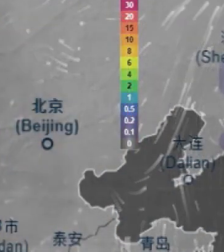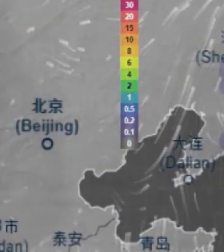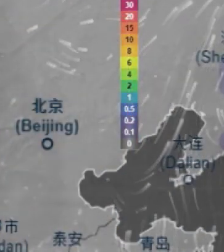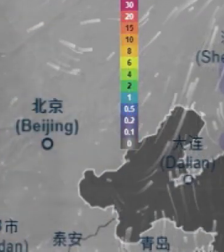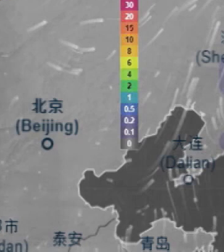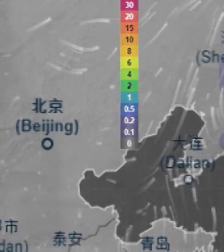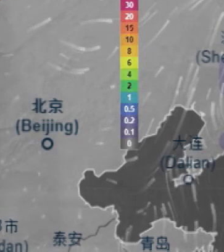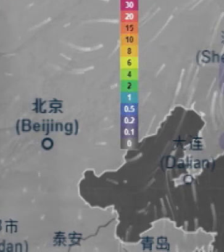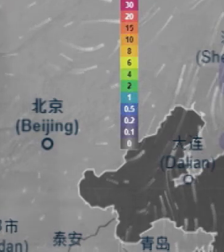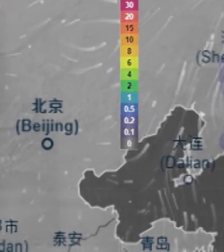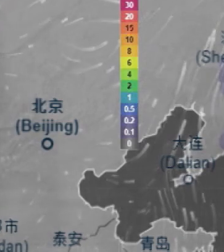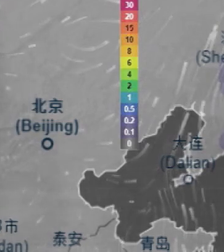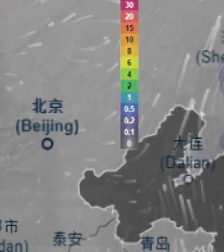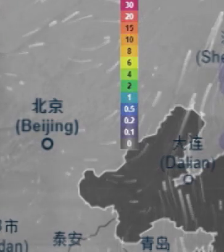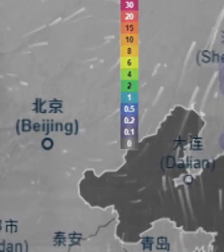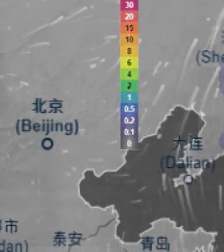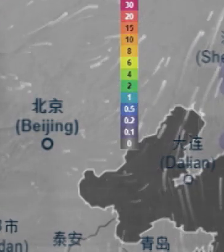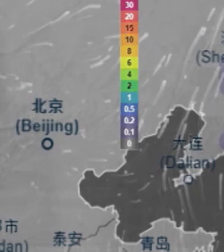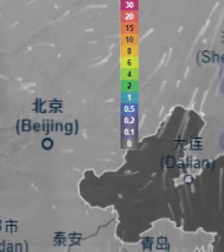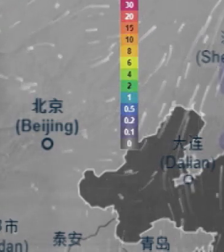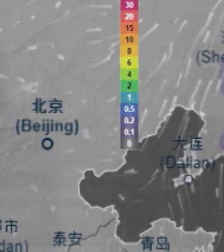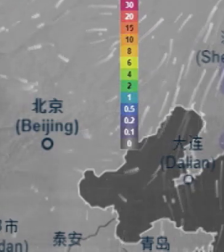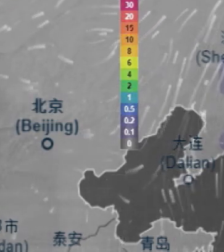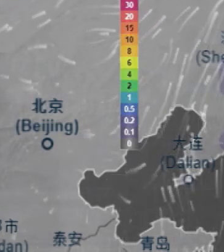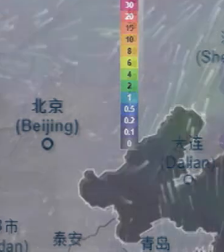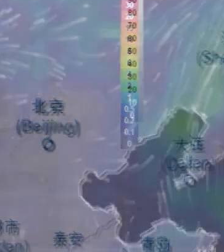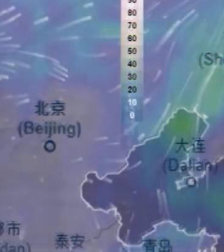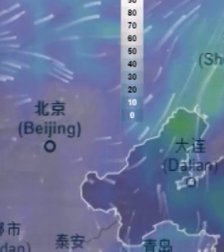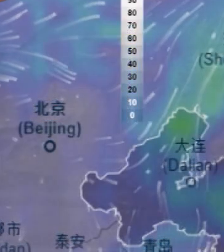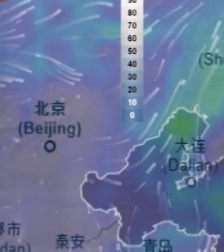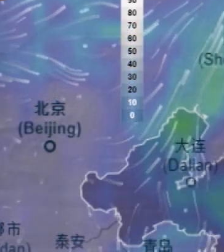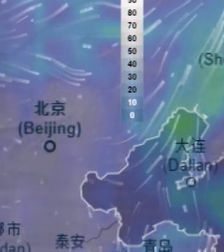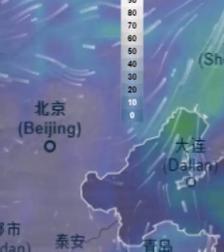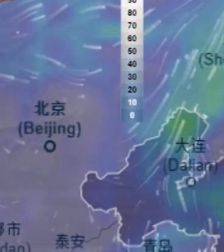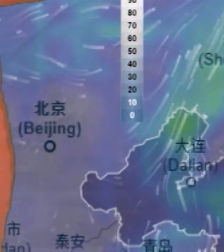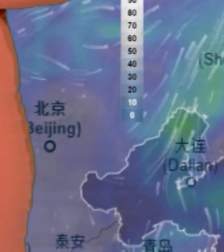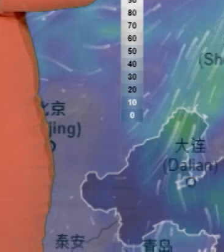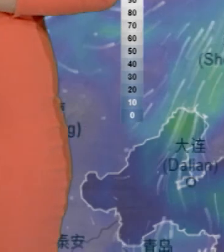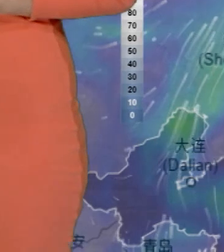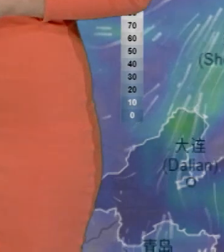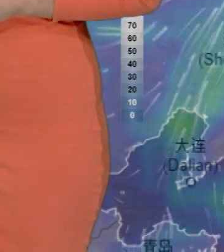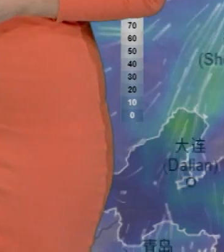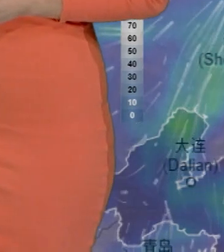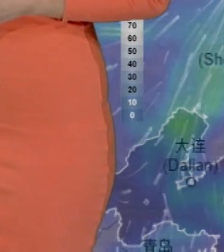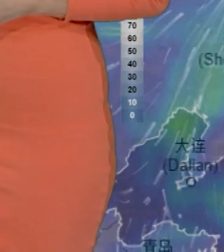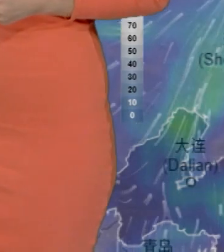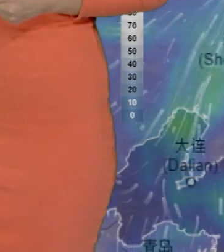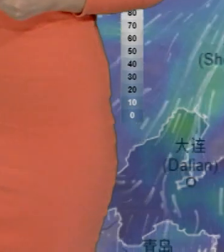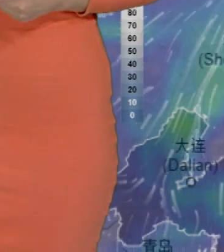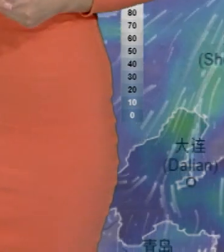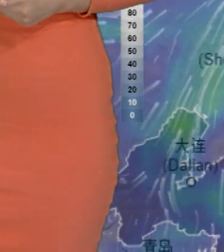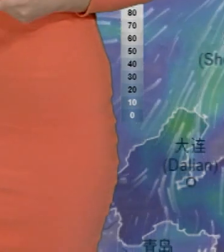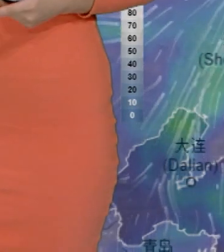үл ялэг хэмжээний цас орно. Бусад нутагт бол цас орохгүй. Салхины чиглэл гол төлөв баруун өмнөөс чиглэлтэйгээр секундэд 6-11 м